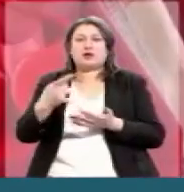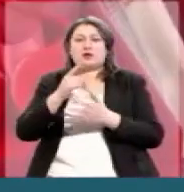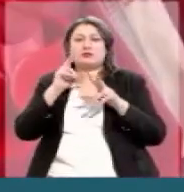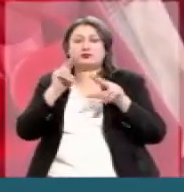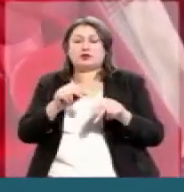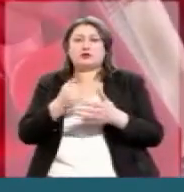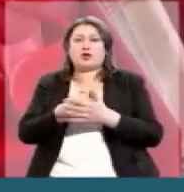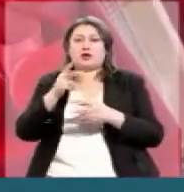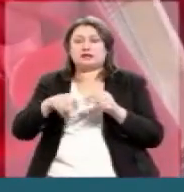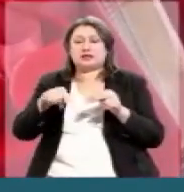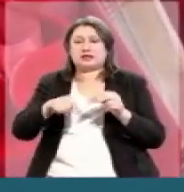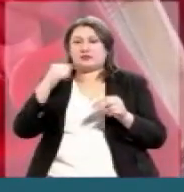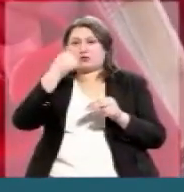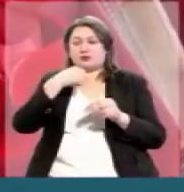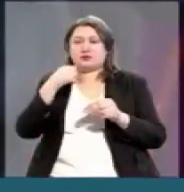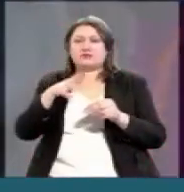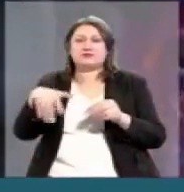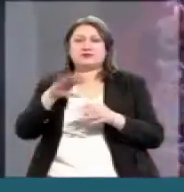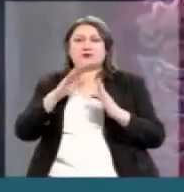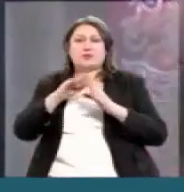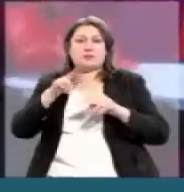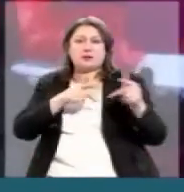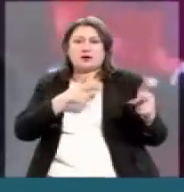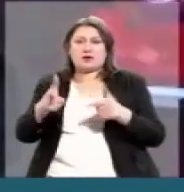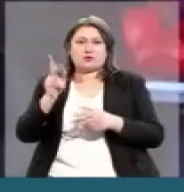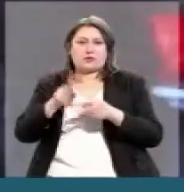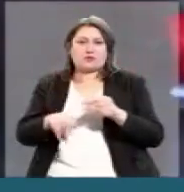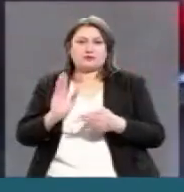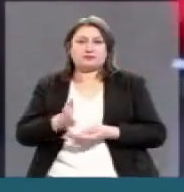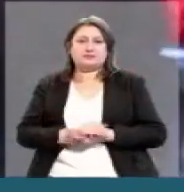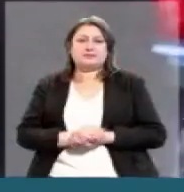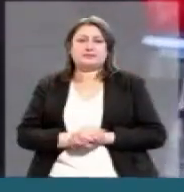табысталатынына уәде берді. Әйгерім Төлепова, Олжас Есенжігітов, Қостанай телеарнасы.